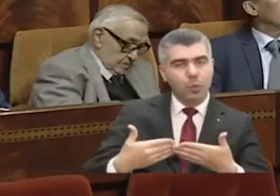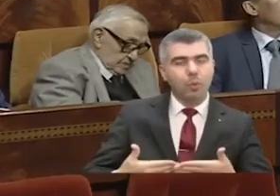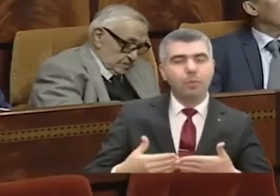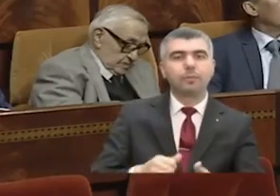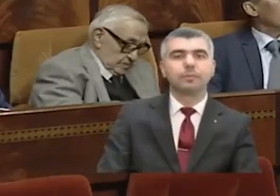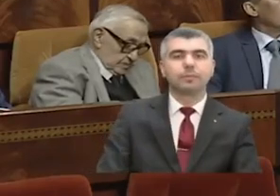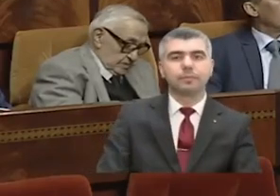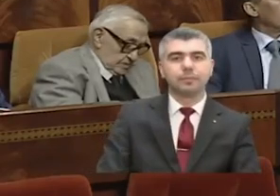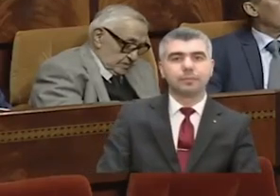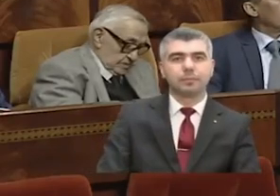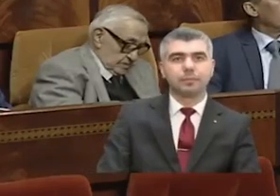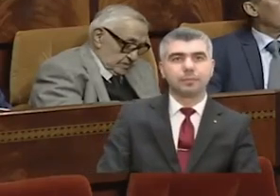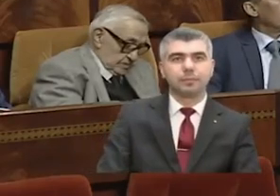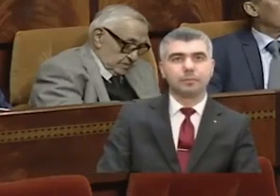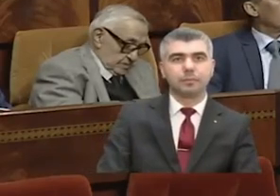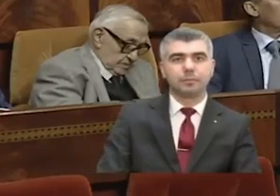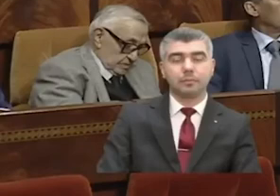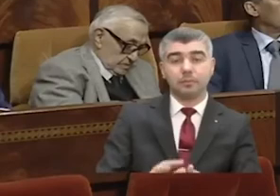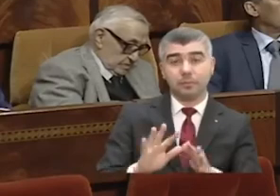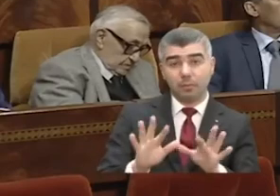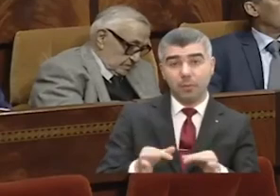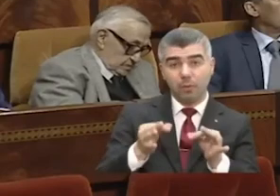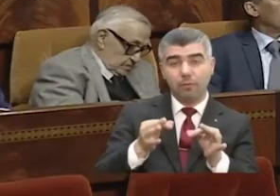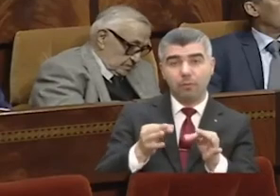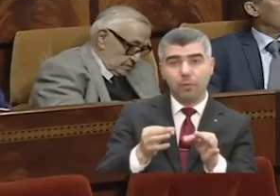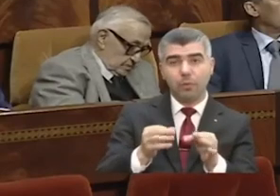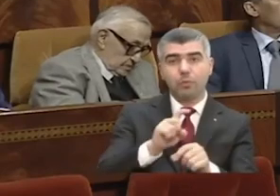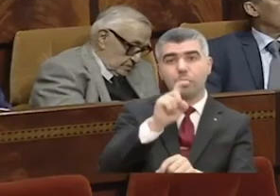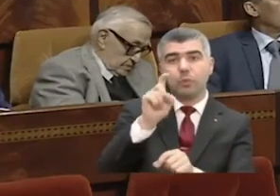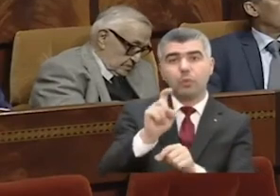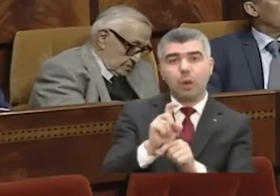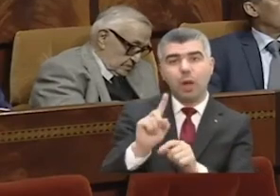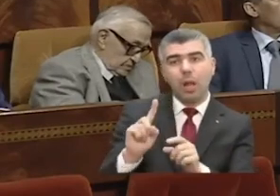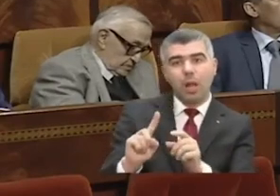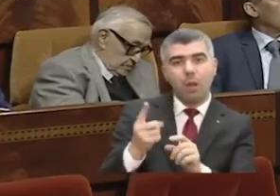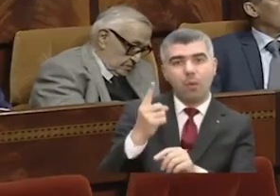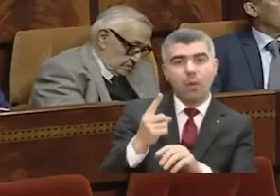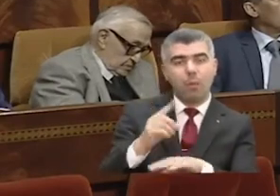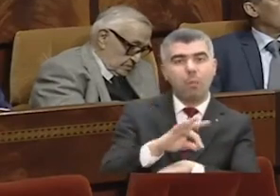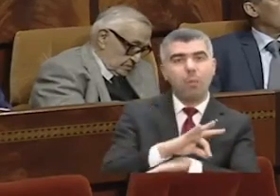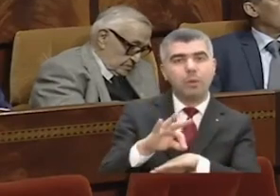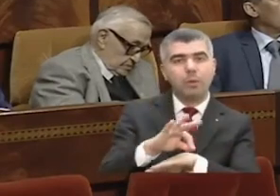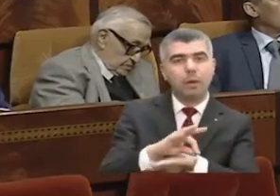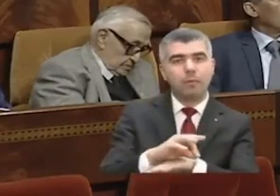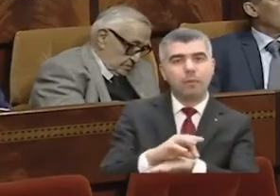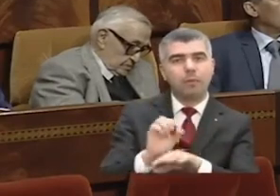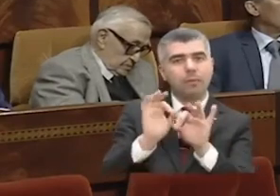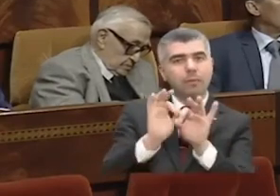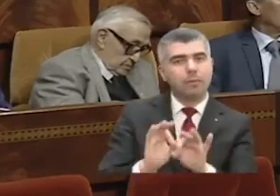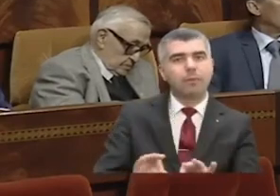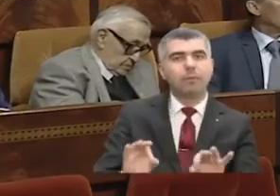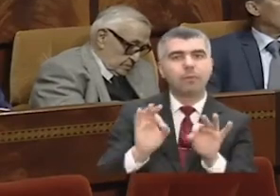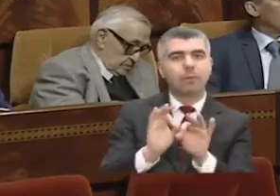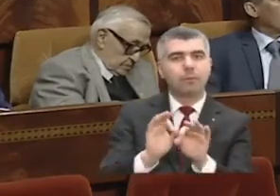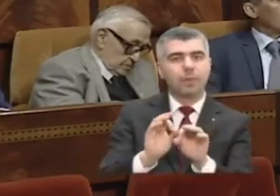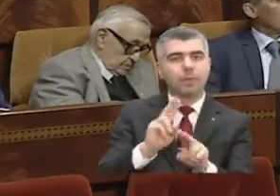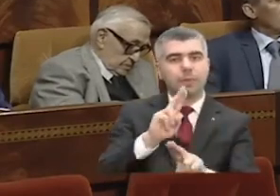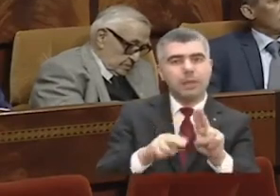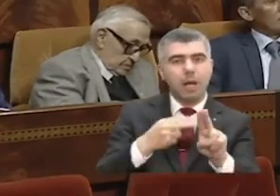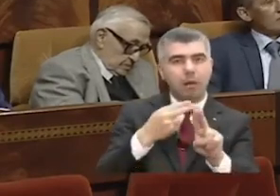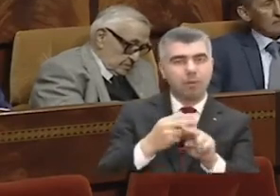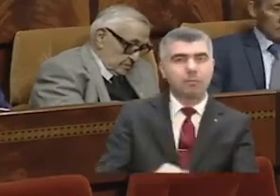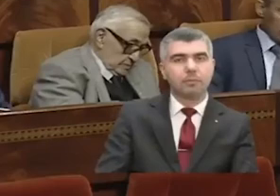معنا. اقترحنا عليها السؤال الأول ديال الوظيفة العمومية، رفضات السيدة الوزيرة باش تجاوب. اقترحنا